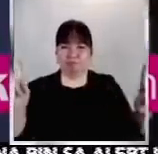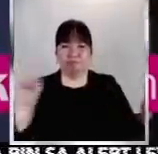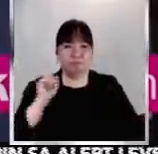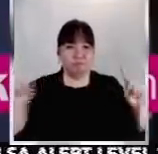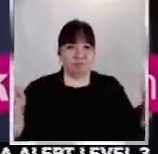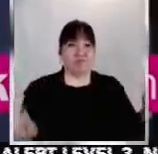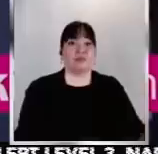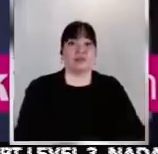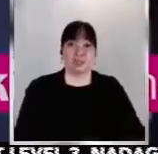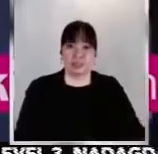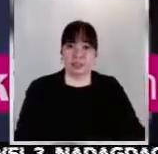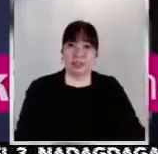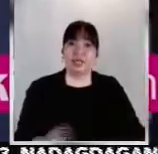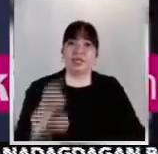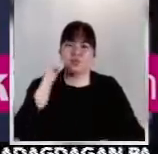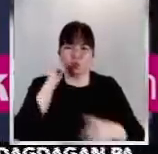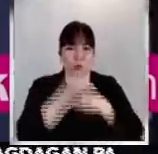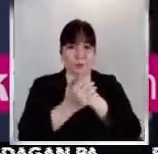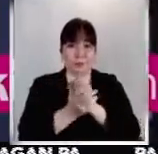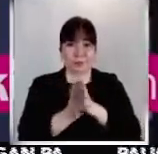patuloy rin ang paghuhugas ng kamay.